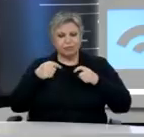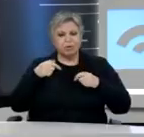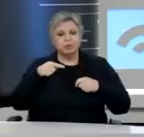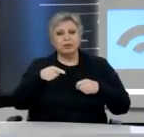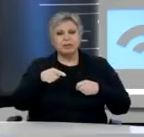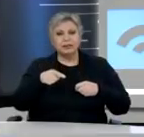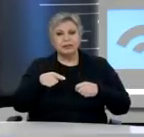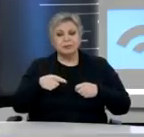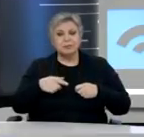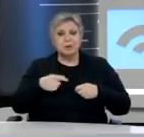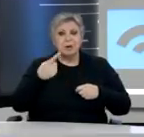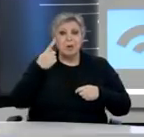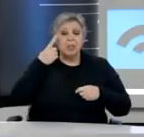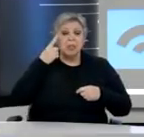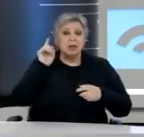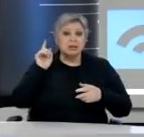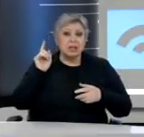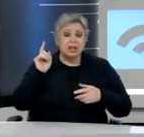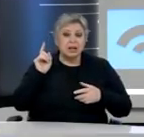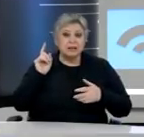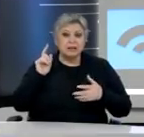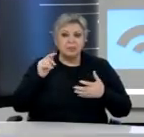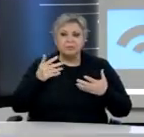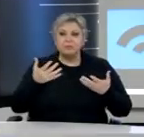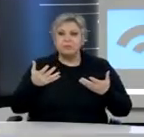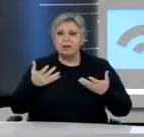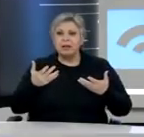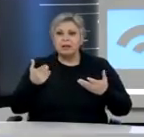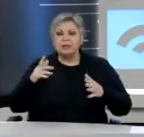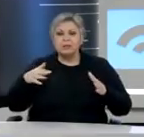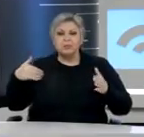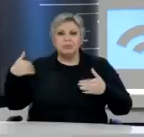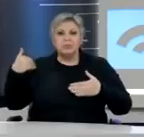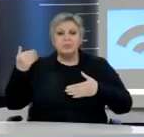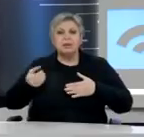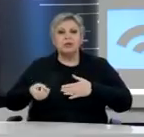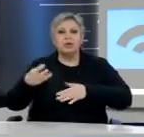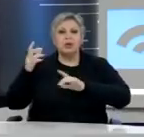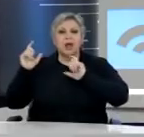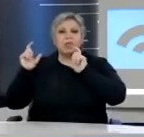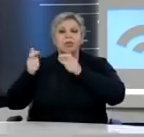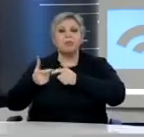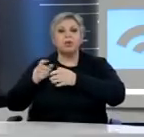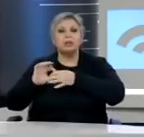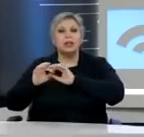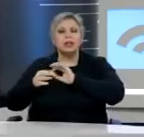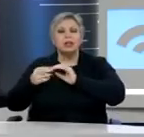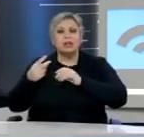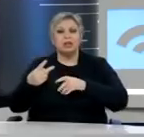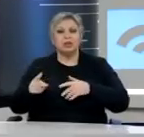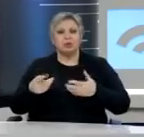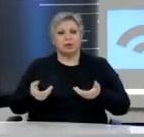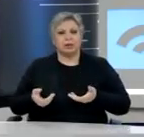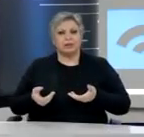ή κάποιο θέμα έχετε, αποθείτε την ιστορία του ίδιου του κόμματός σας. Μας λέτε ότι οι βουλευτές